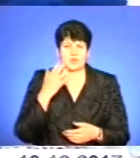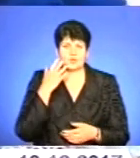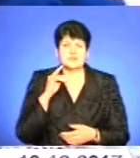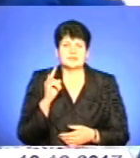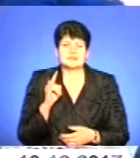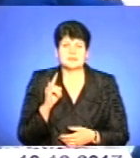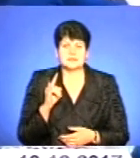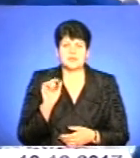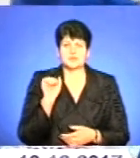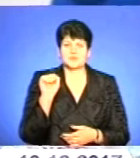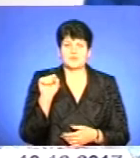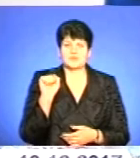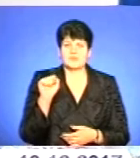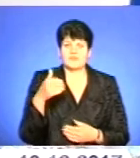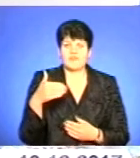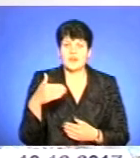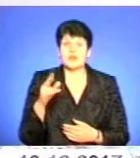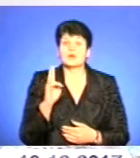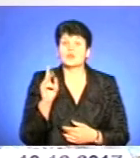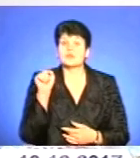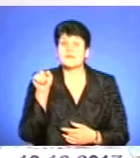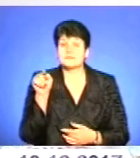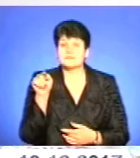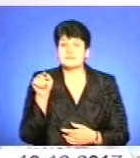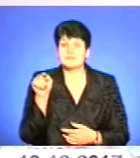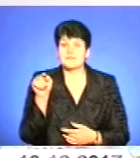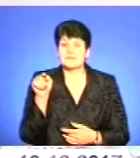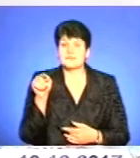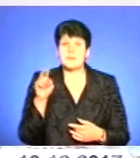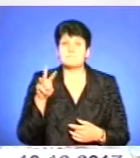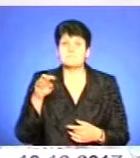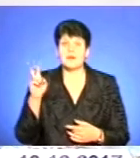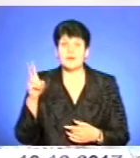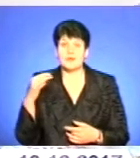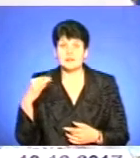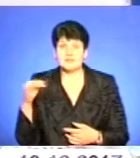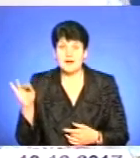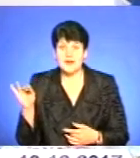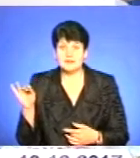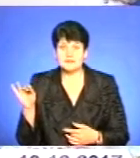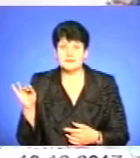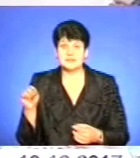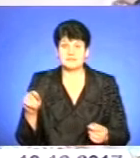коли дитина, ти стукаєш в двері, вона так питається, хто там. І ти кажеш, Миколай.